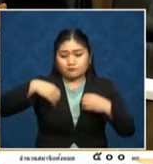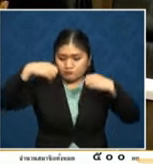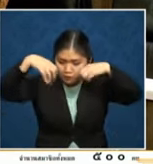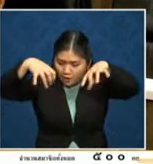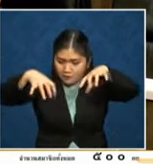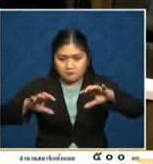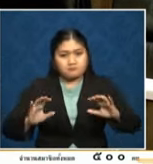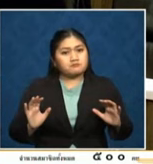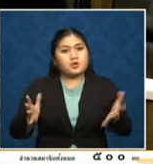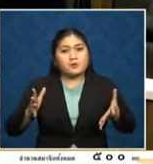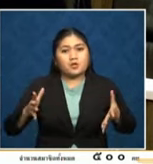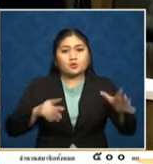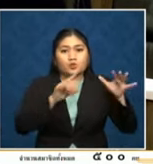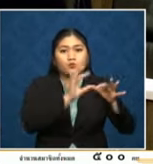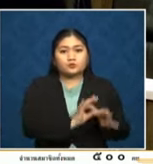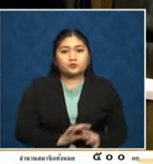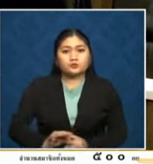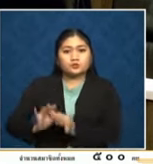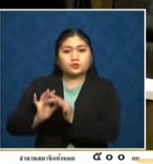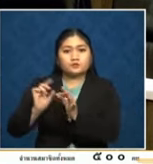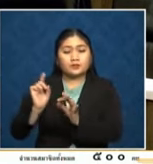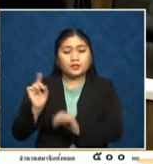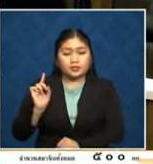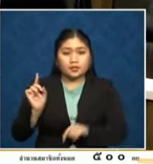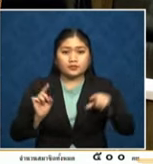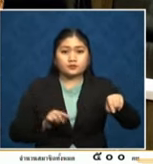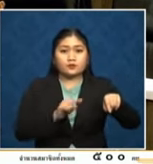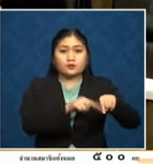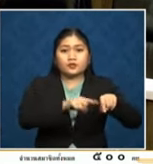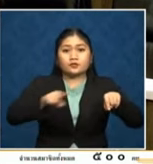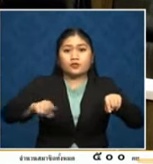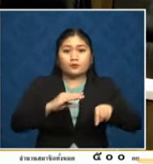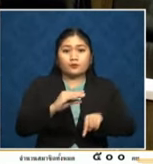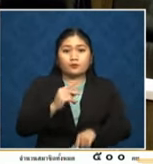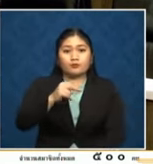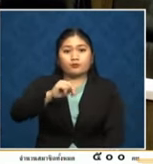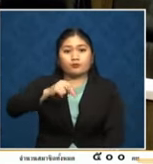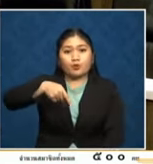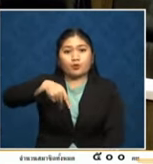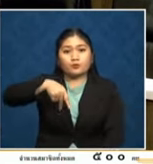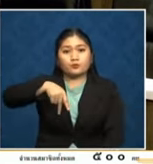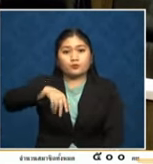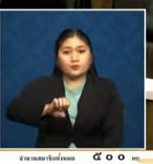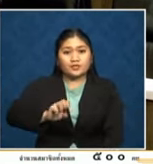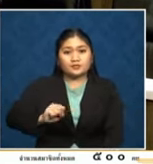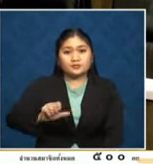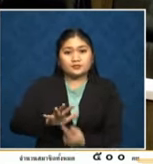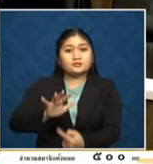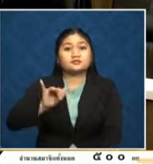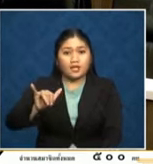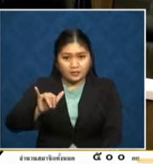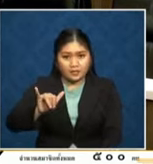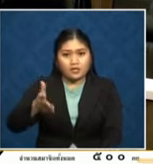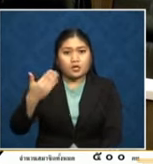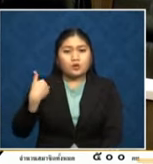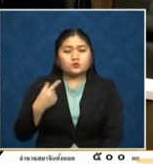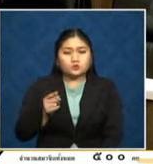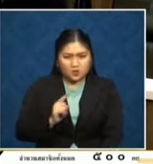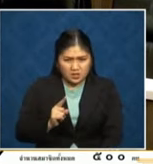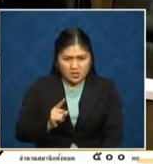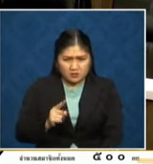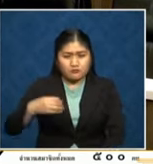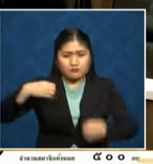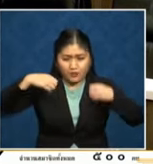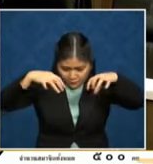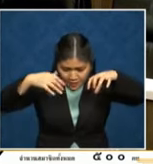บริเวณที่จะเชื่อมต่อไปยังอำเภอพลพิสัยซึ่งไฟส่องสว่าง นะครับยังขาดอยู่ไม่ม